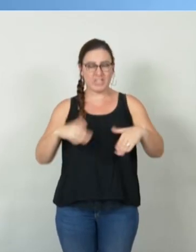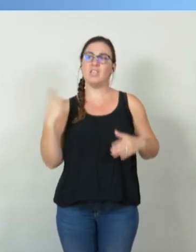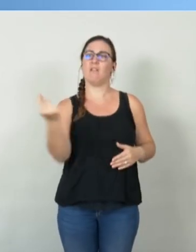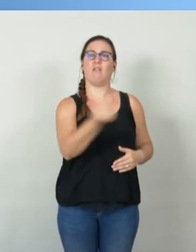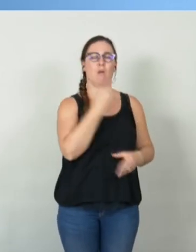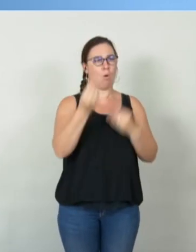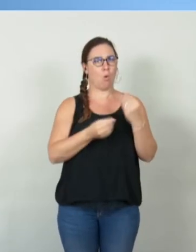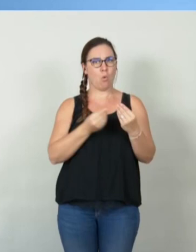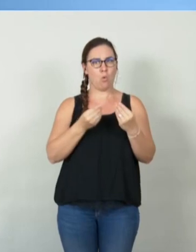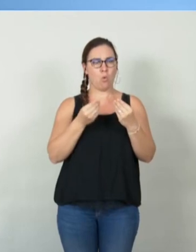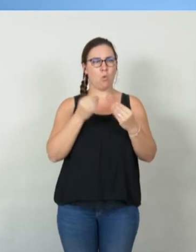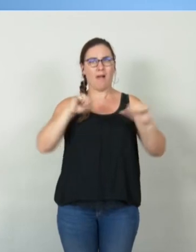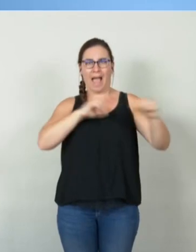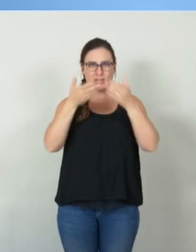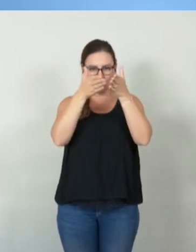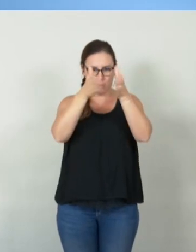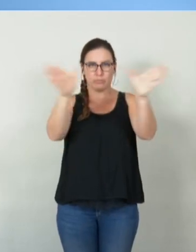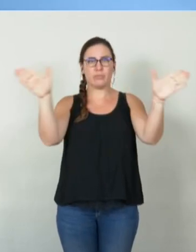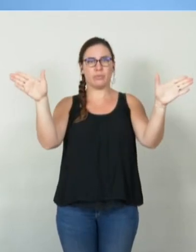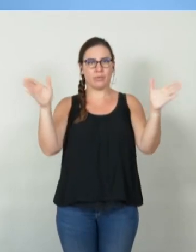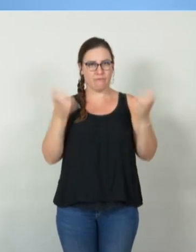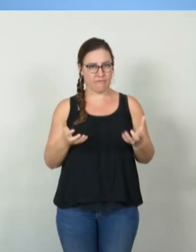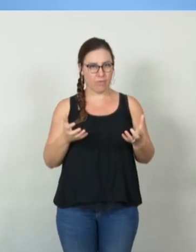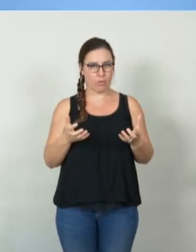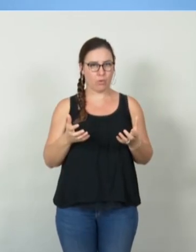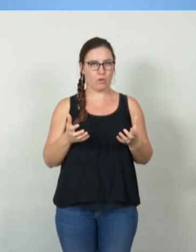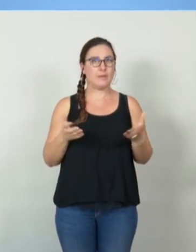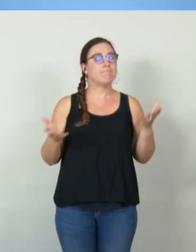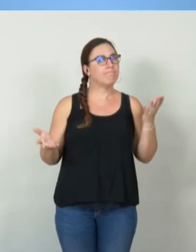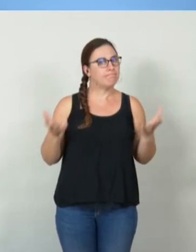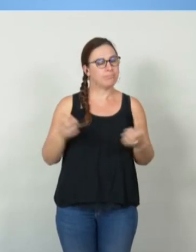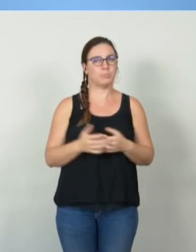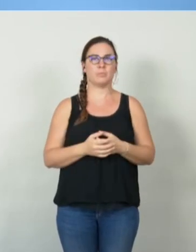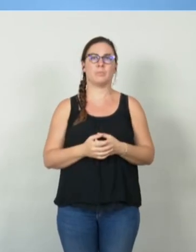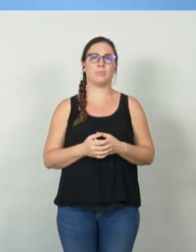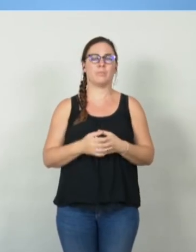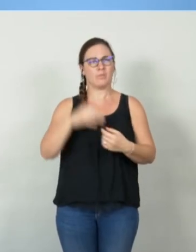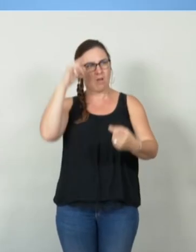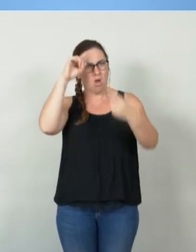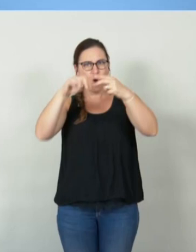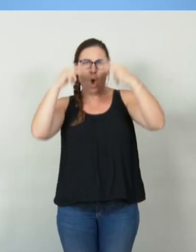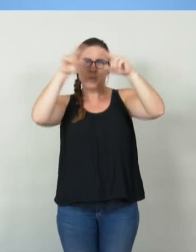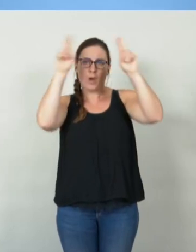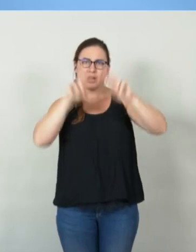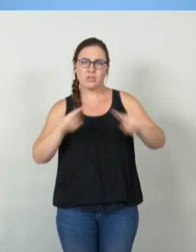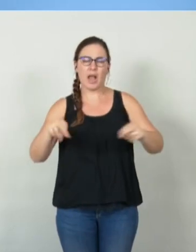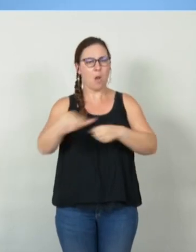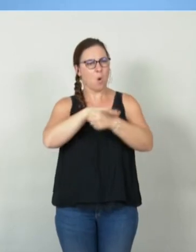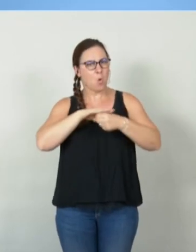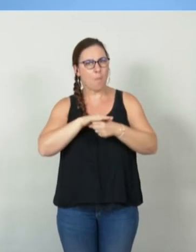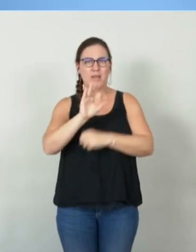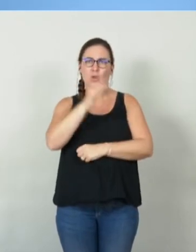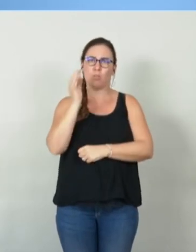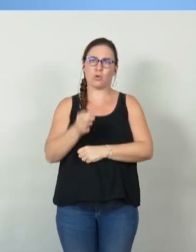élargir vos champs votre champ d'action nous ne pouvons avoir d'ambition internationale pleine et entière